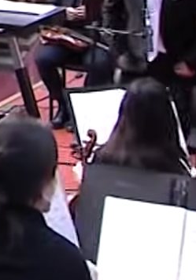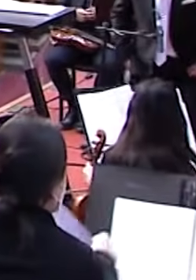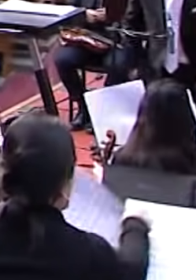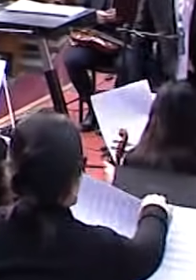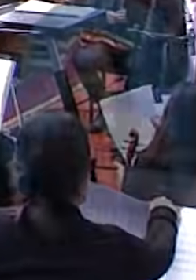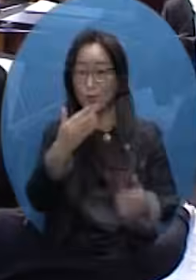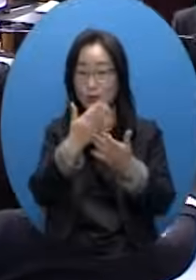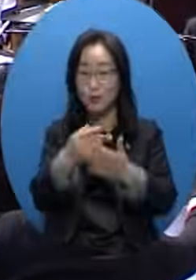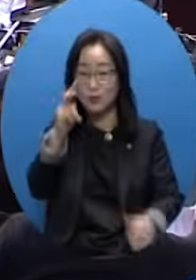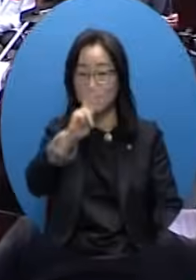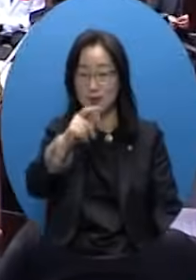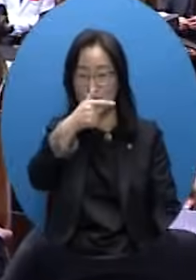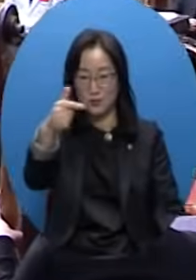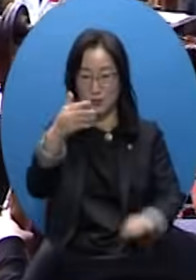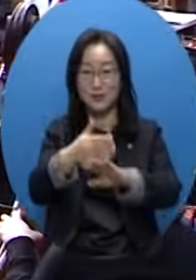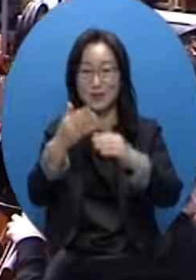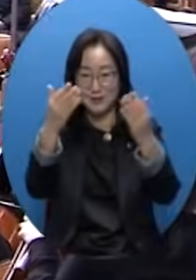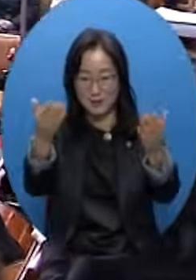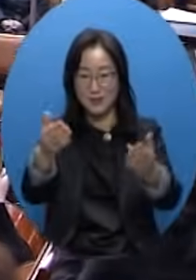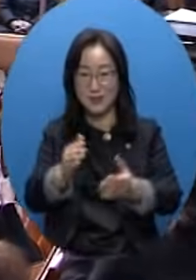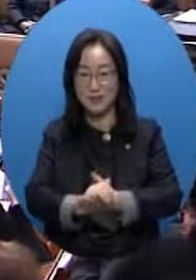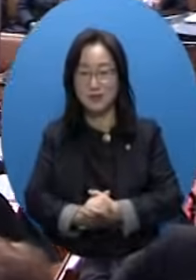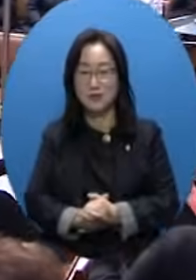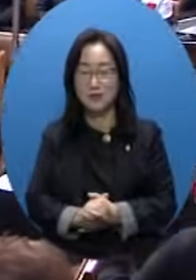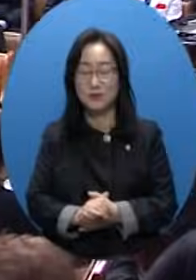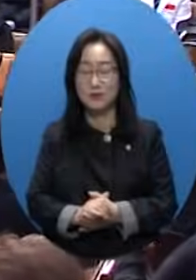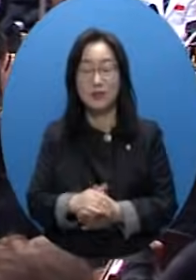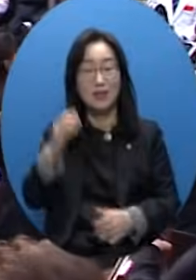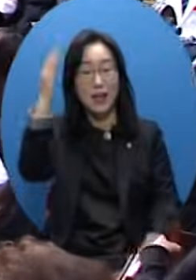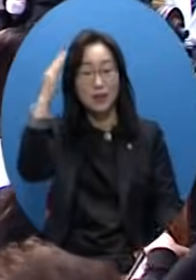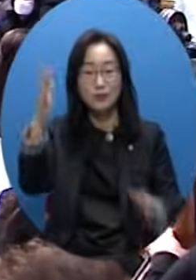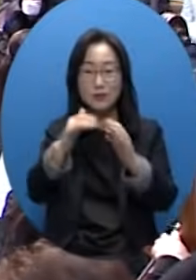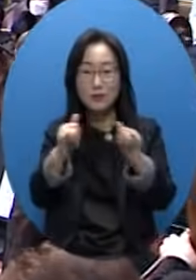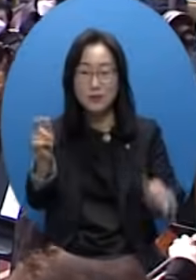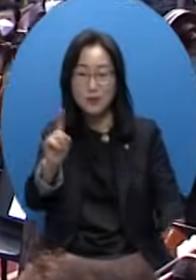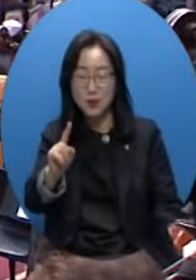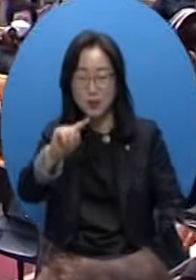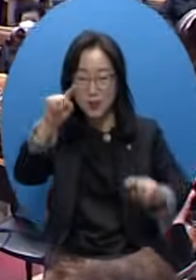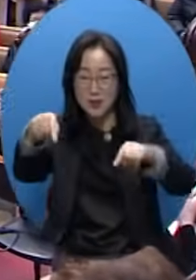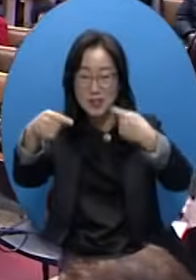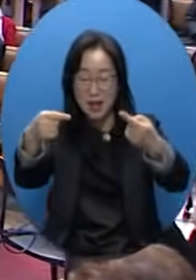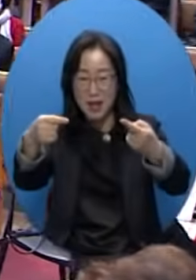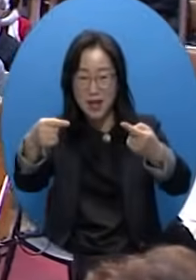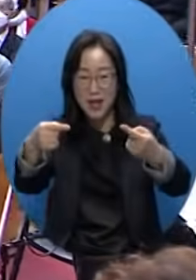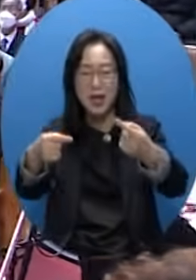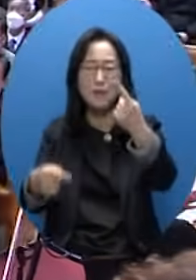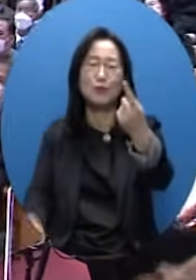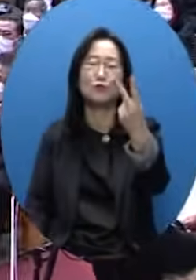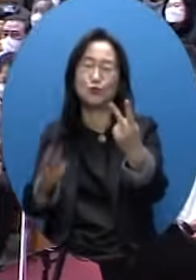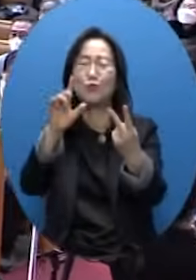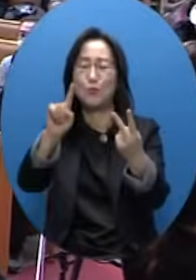변 차량을 감사드립니다 우리 한국 사람들은 3 를 두어 많습니다